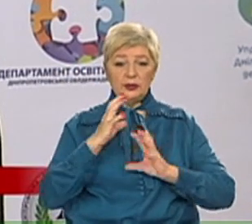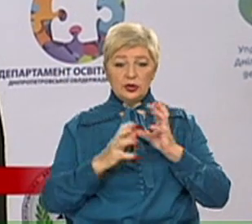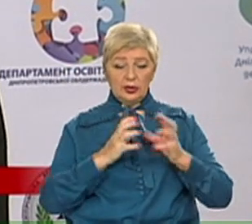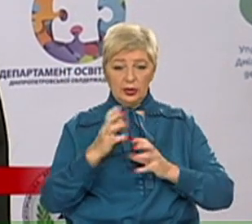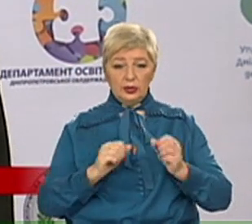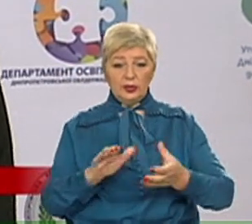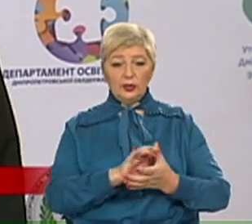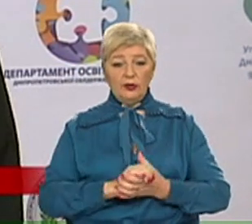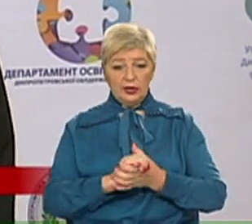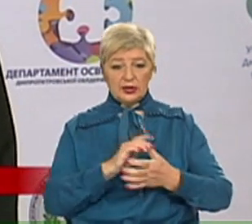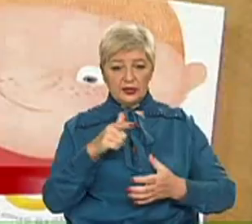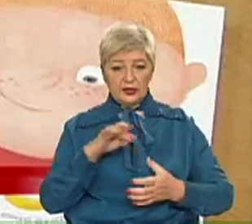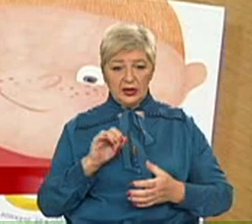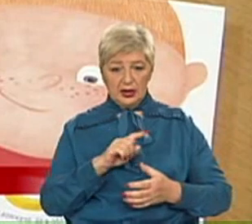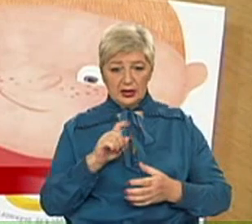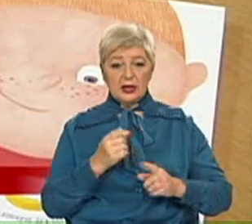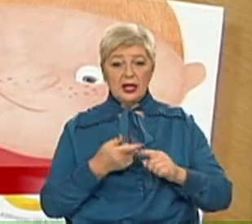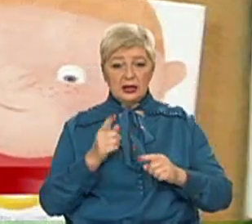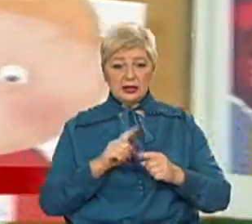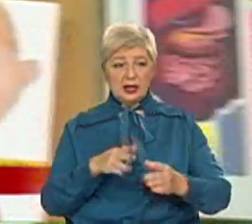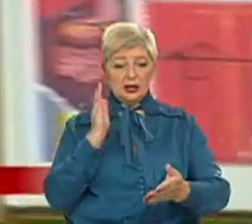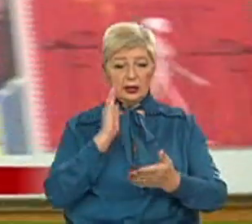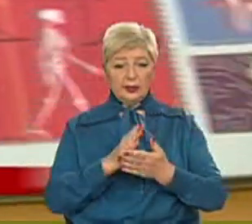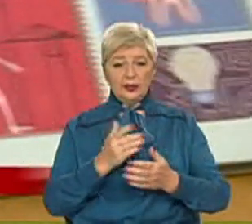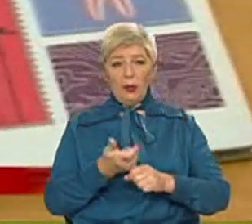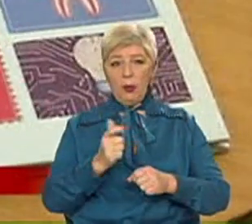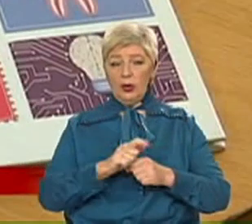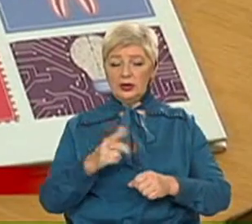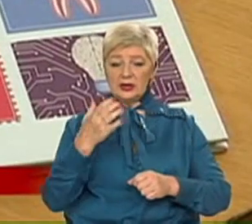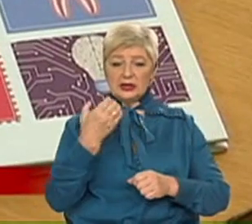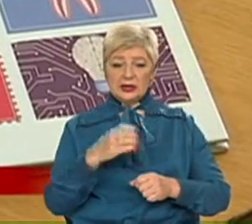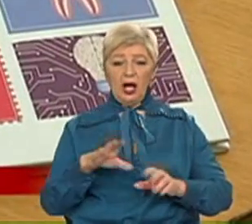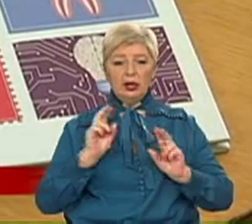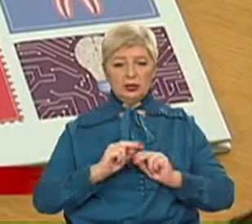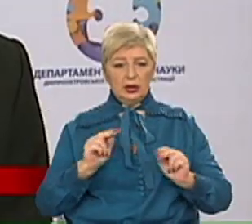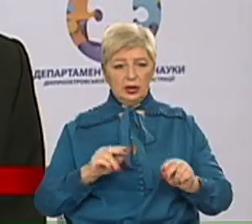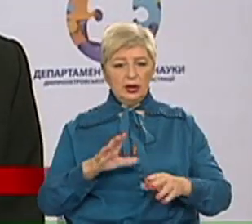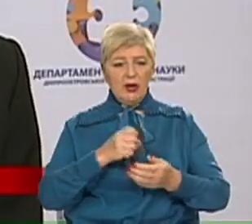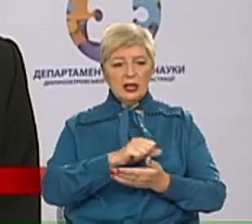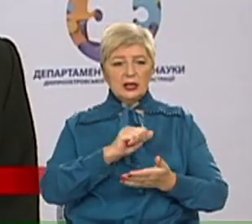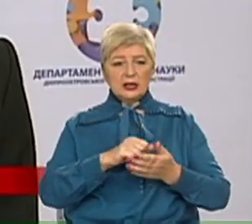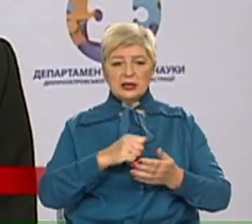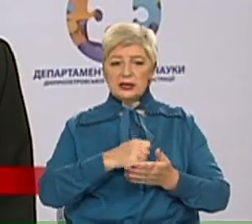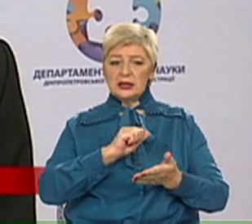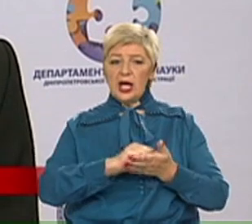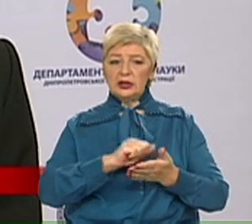товариством ГІС цей напрямок. Понад 100 тренерів сертифіковані. Було відкрито